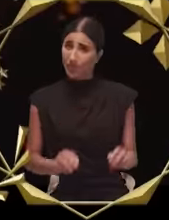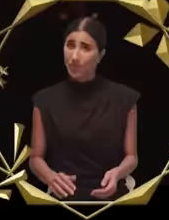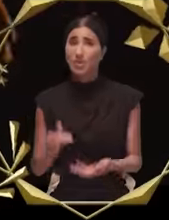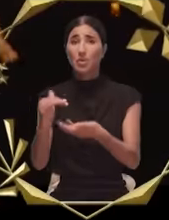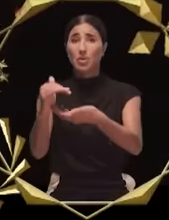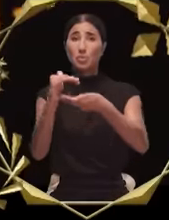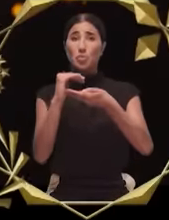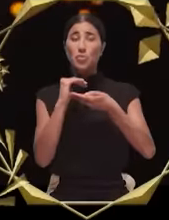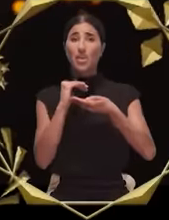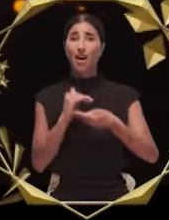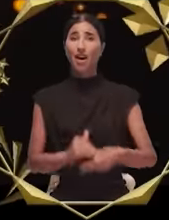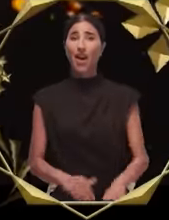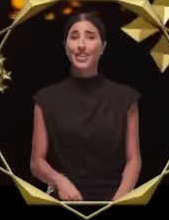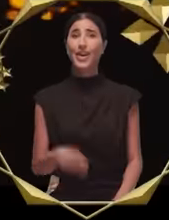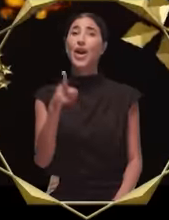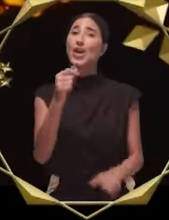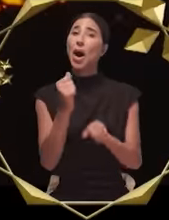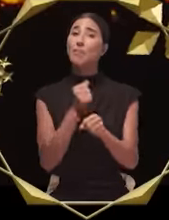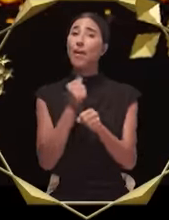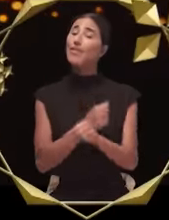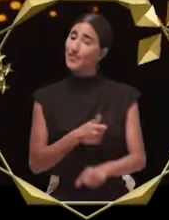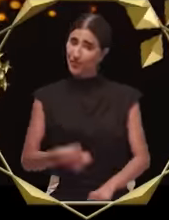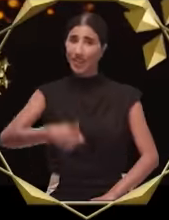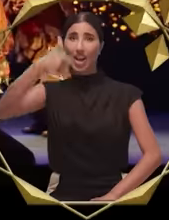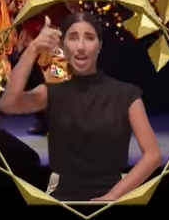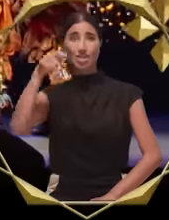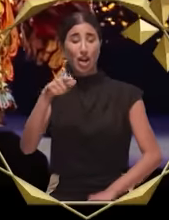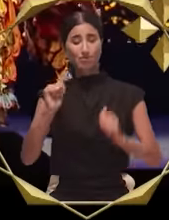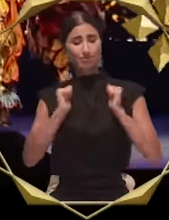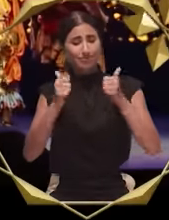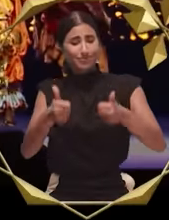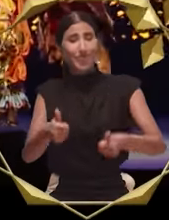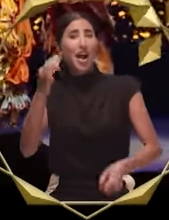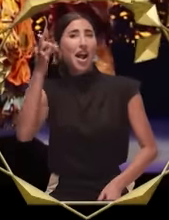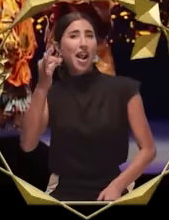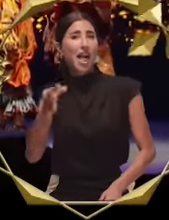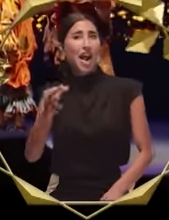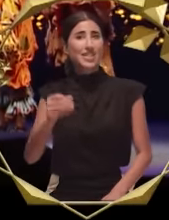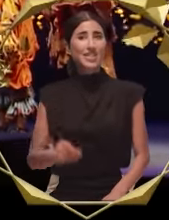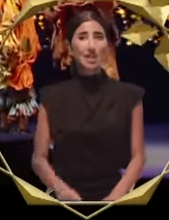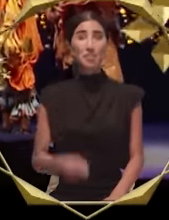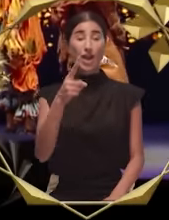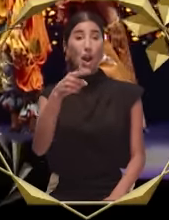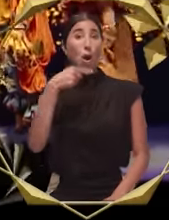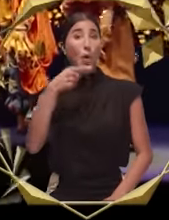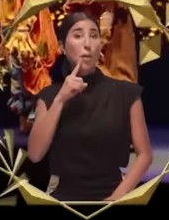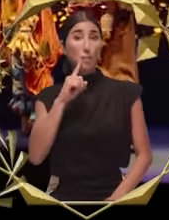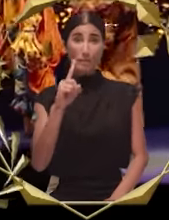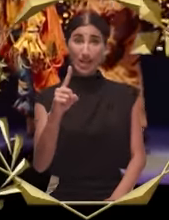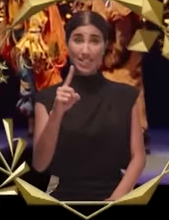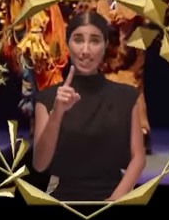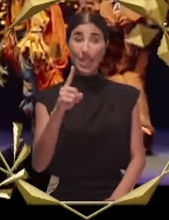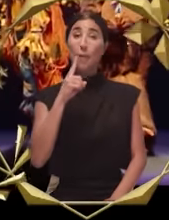تم تمارد كامن اسمه اسمه لكن